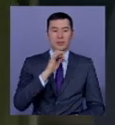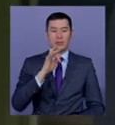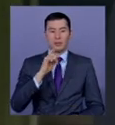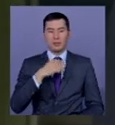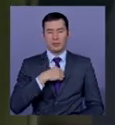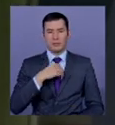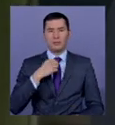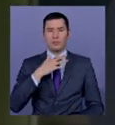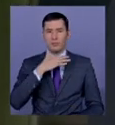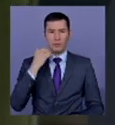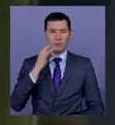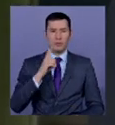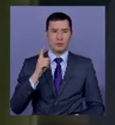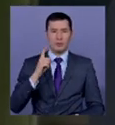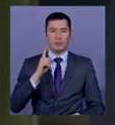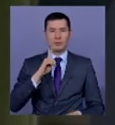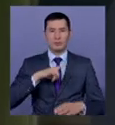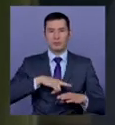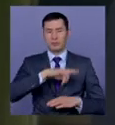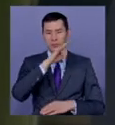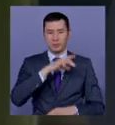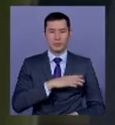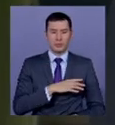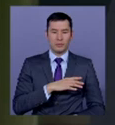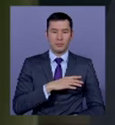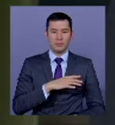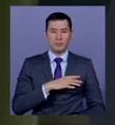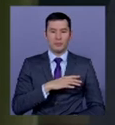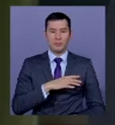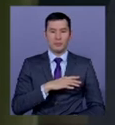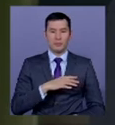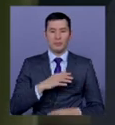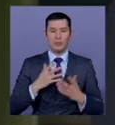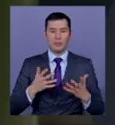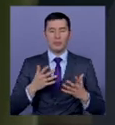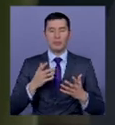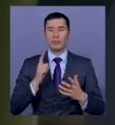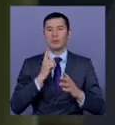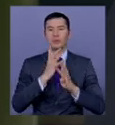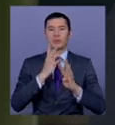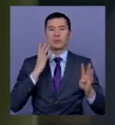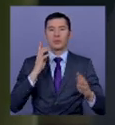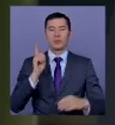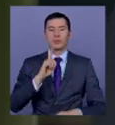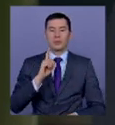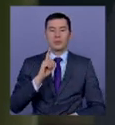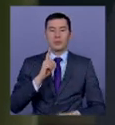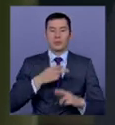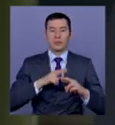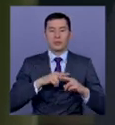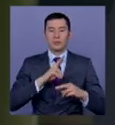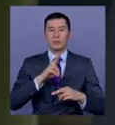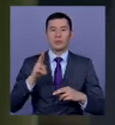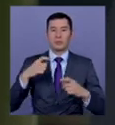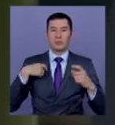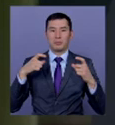кемесімен талай мәрте ұштық, жасыратын жоқ. Енді бірінші кезекте осы әуе кемесіне билет алған